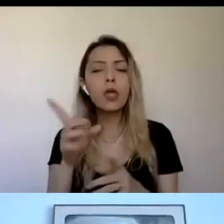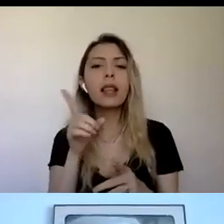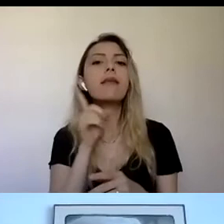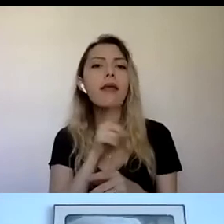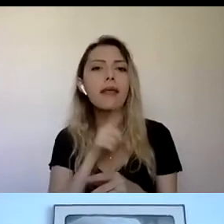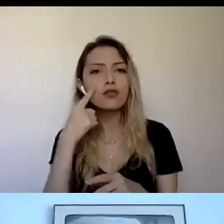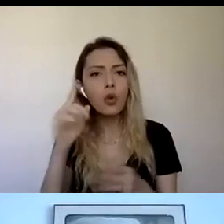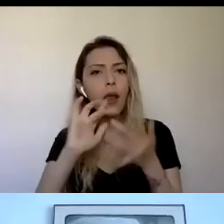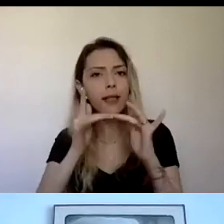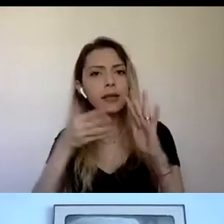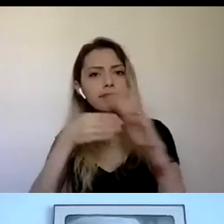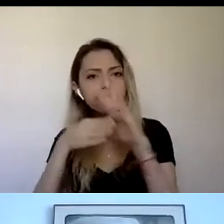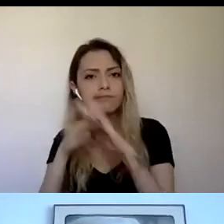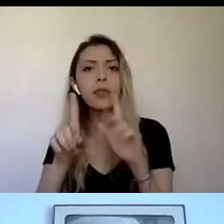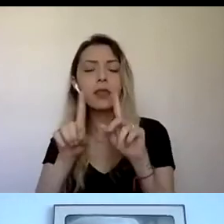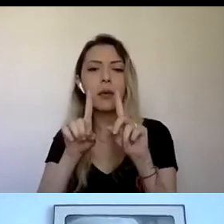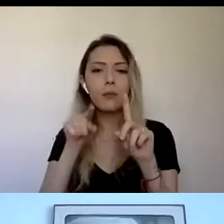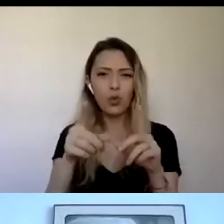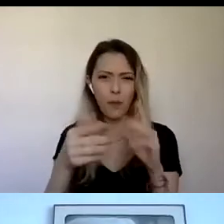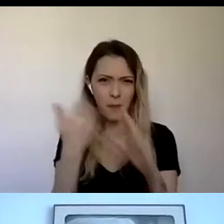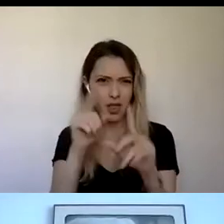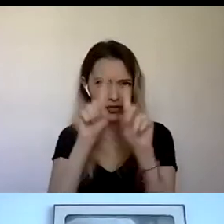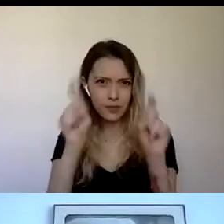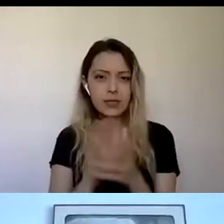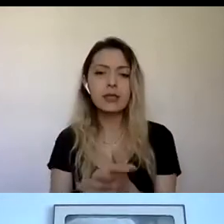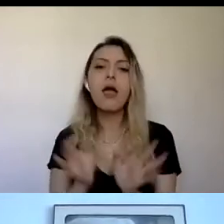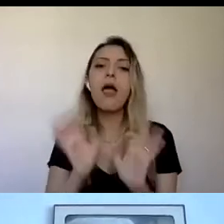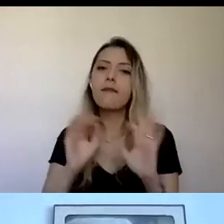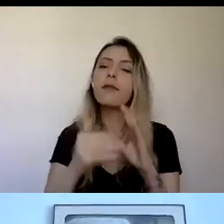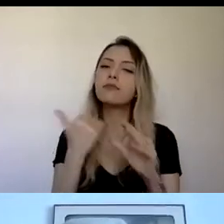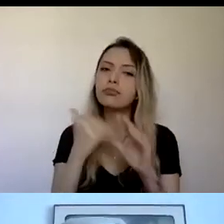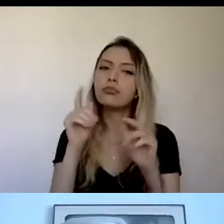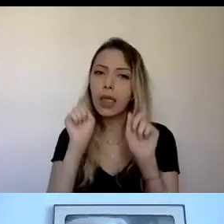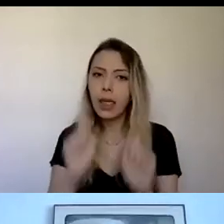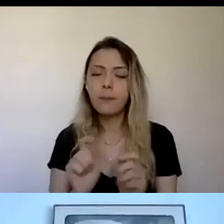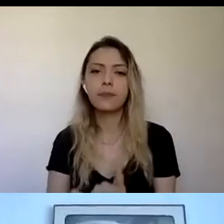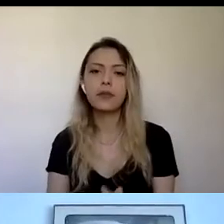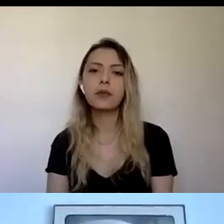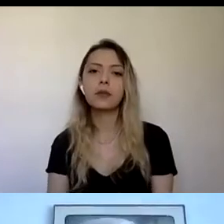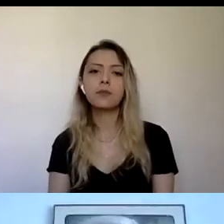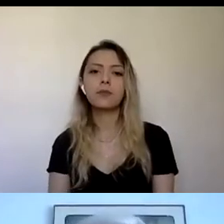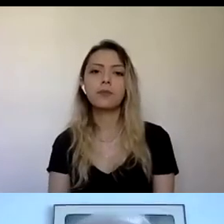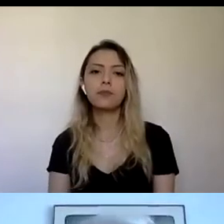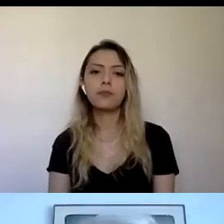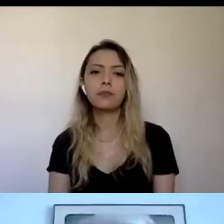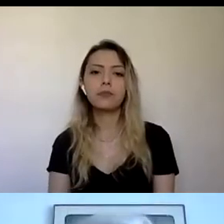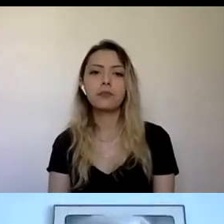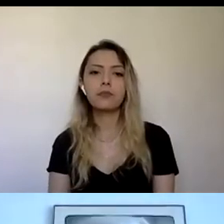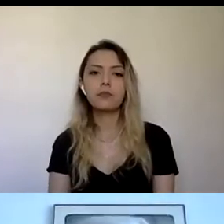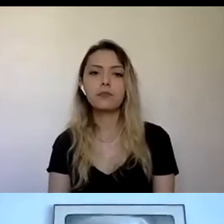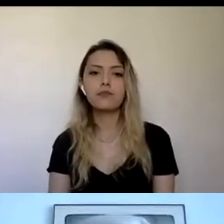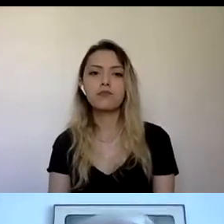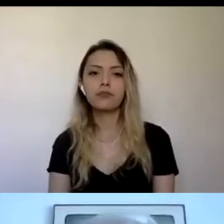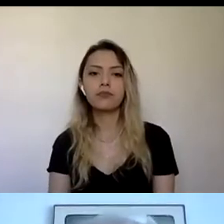demiş bir katılımcımız. Biz paylaştık UN Stats'ın bir linkini. Ama yok, ilgili başka linkleri